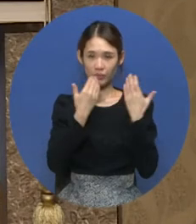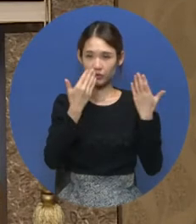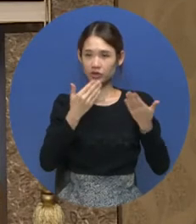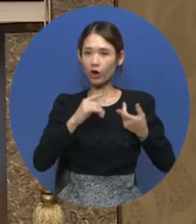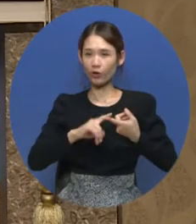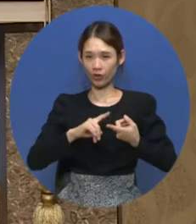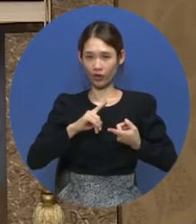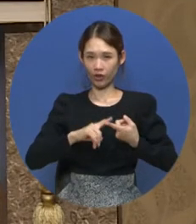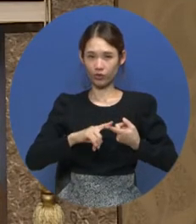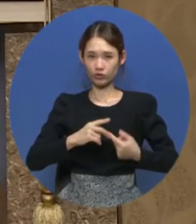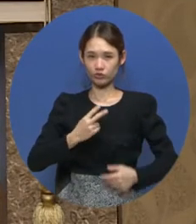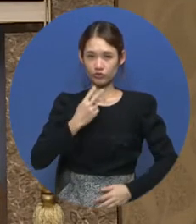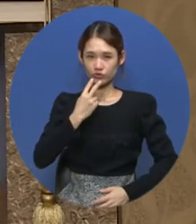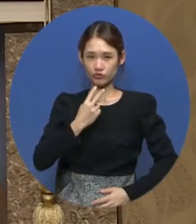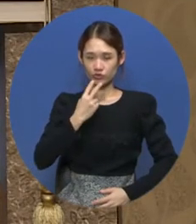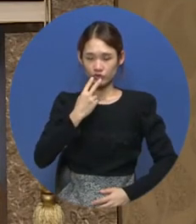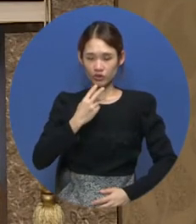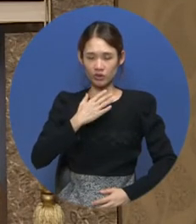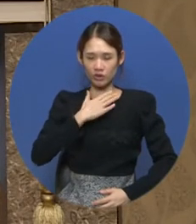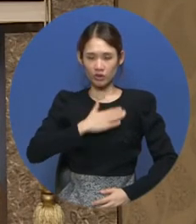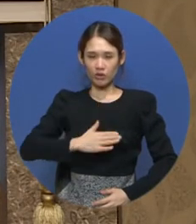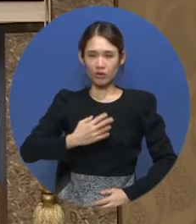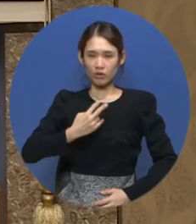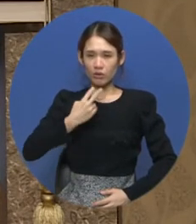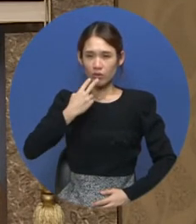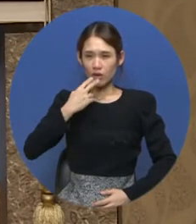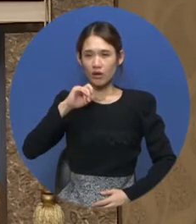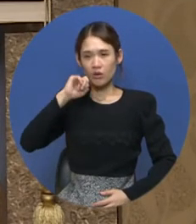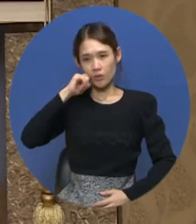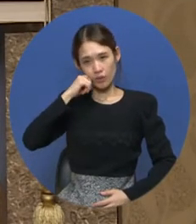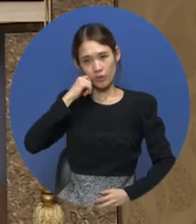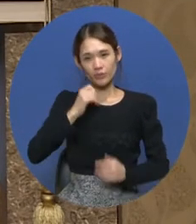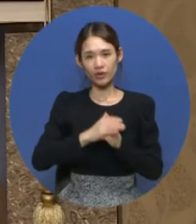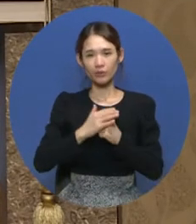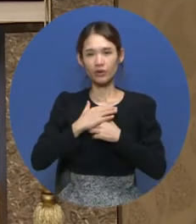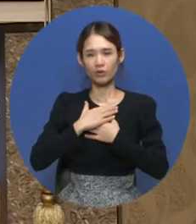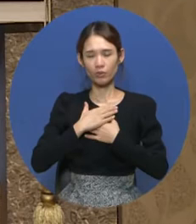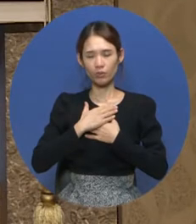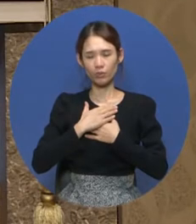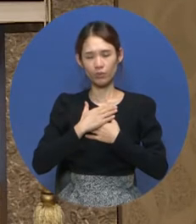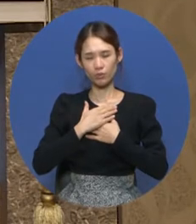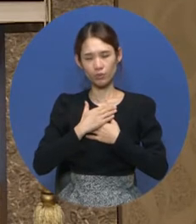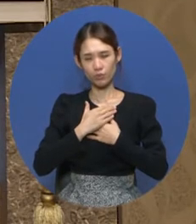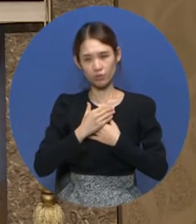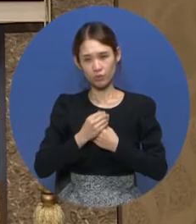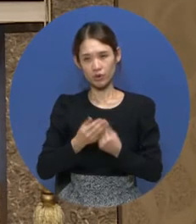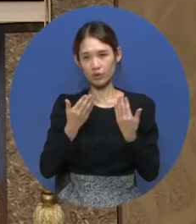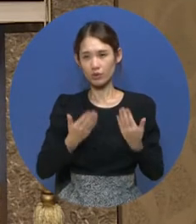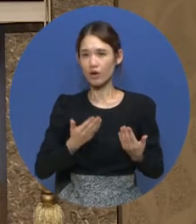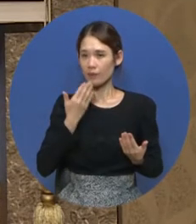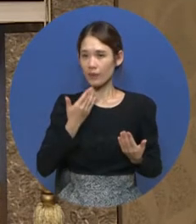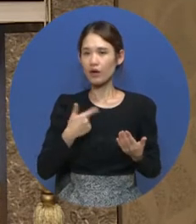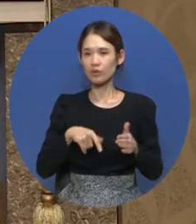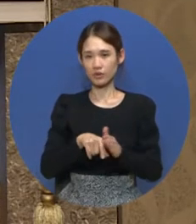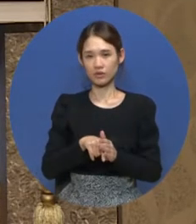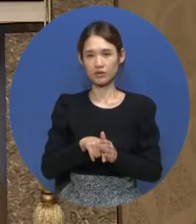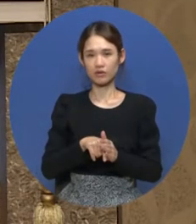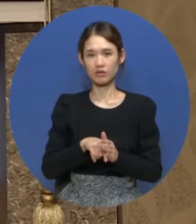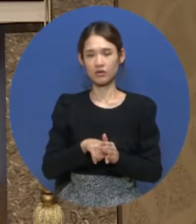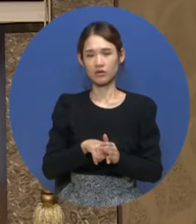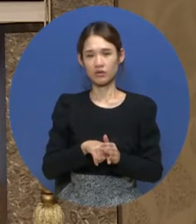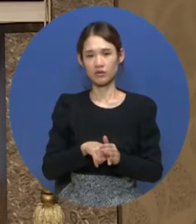훅 숨을 잘 무식이 때문에 20 조금이라도 편하게 할 수 있는 그러한 것을 우리가